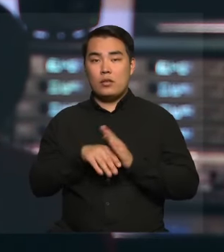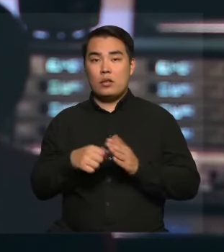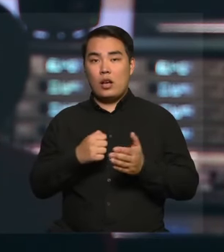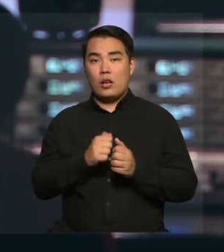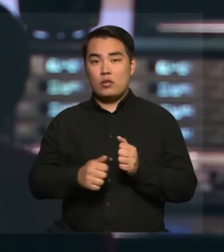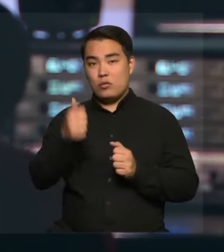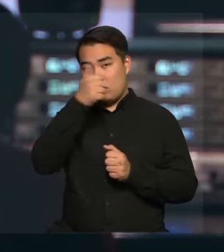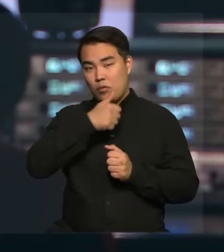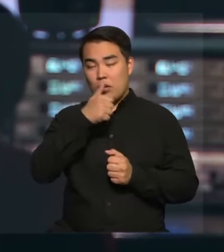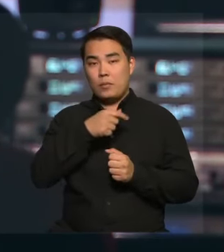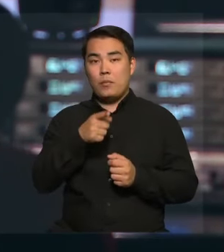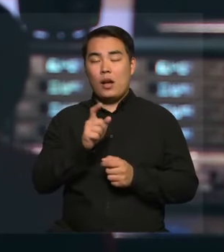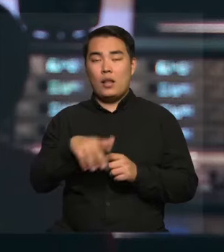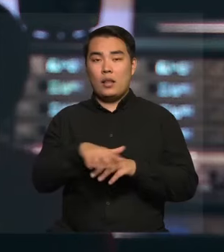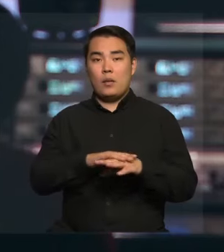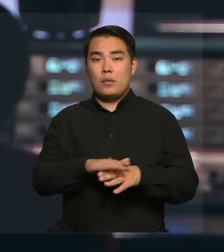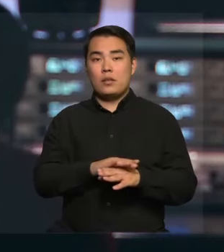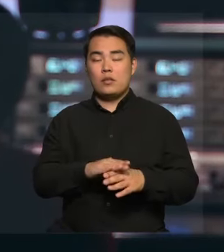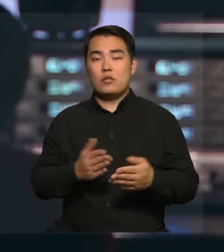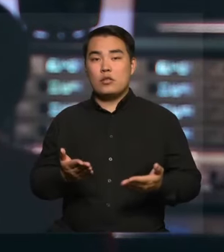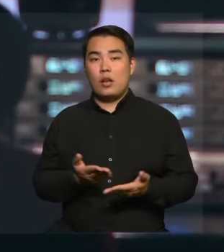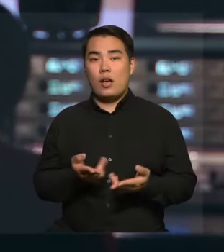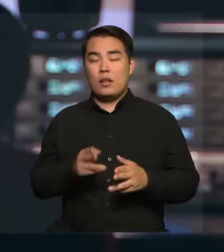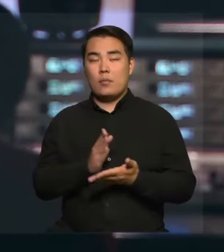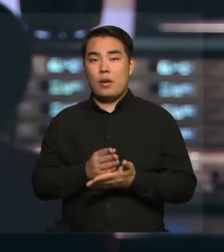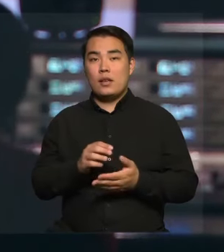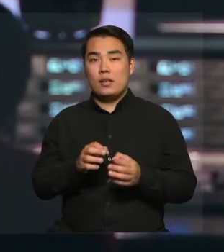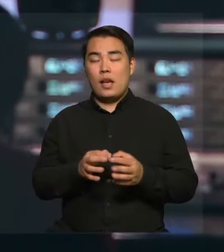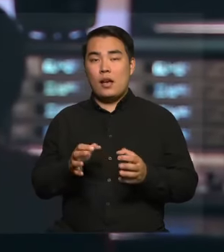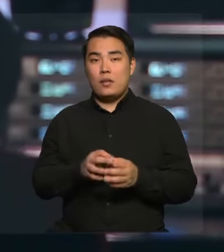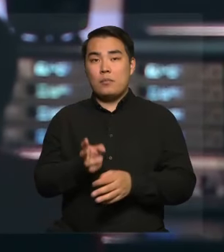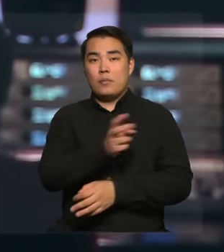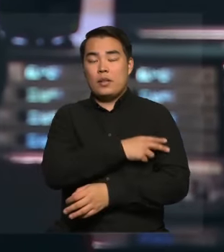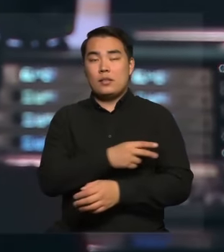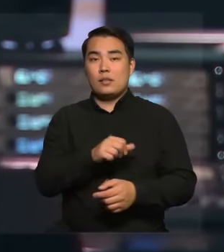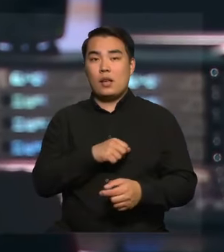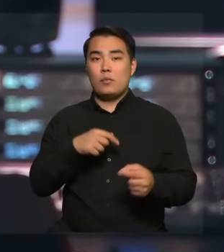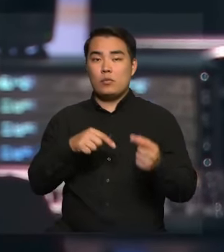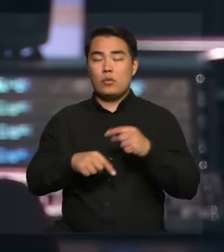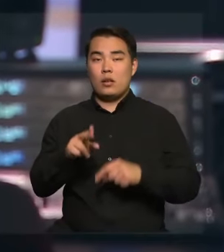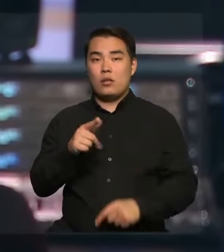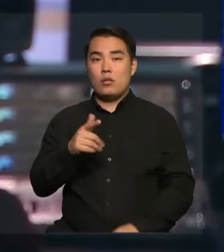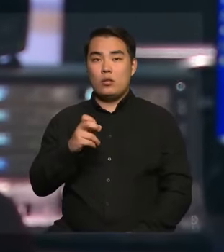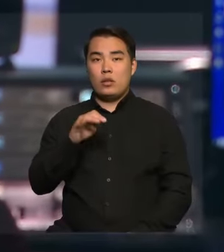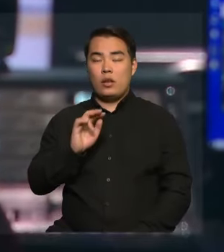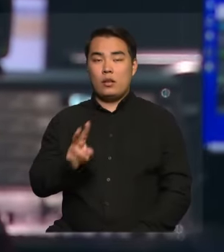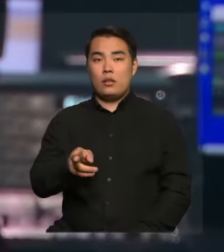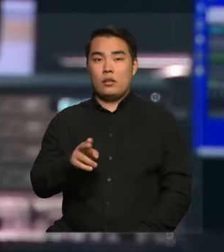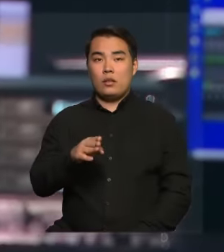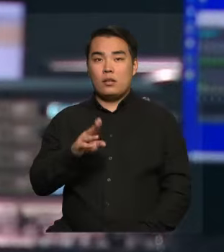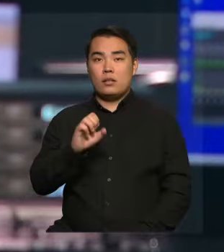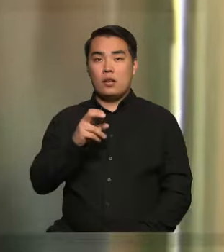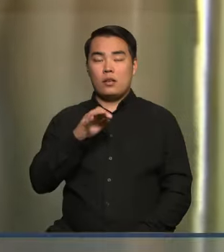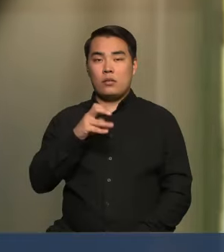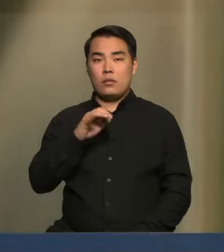сайын мыңдаған адамның өмірін сақтап қалады. Ядролық медицинаның аяқ алысы туралы әріптесім Гүлзат Сақ тарқатады.